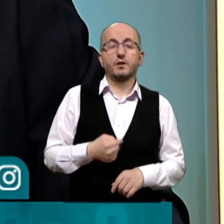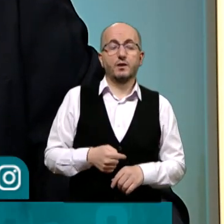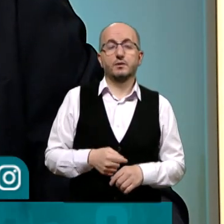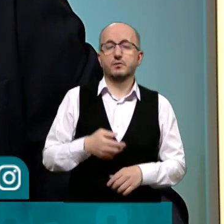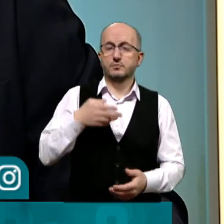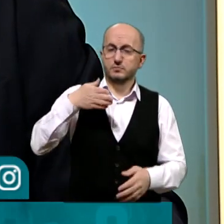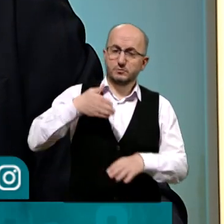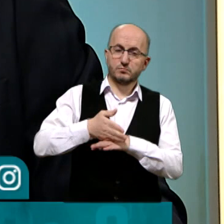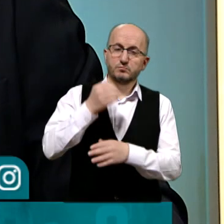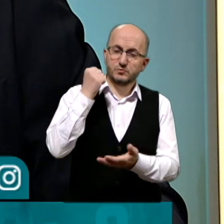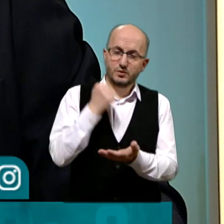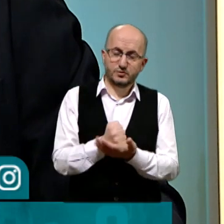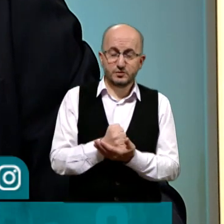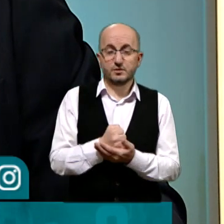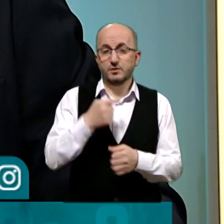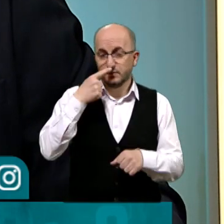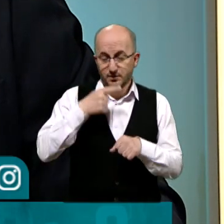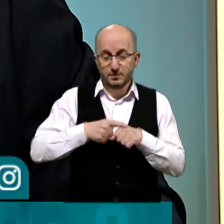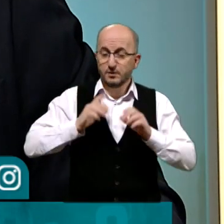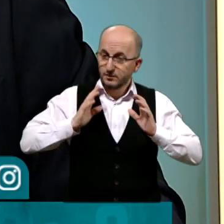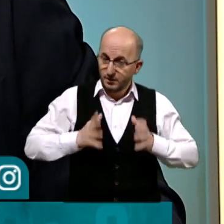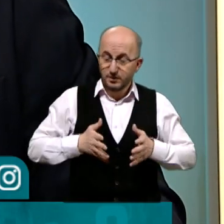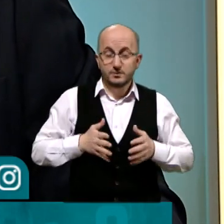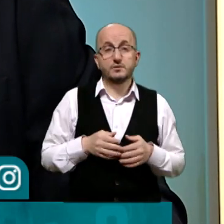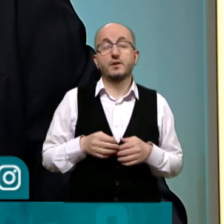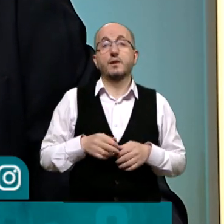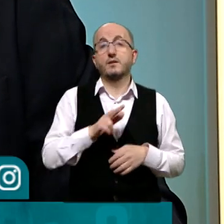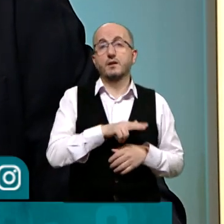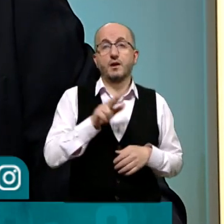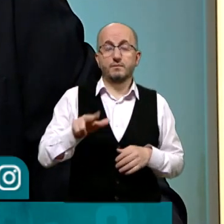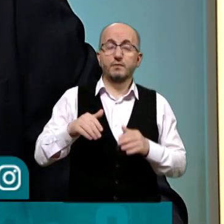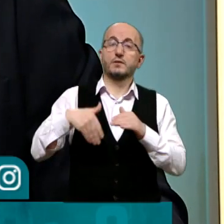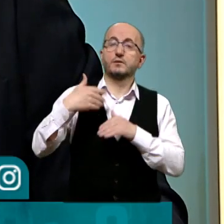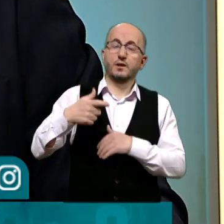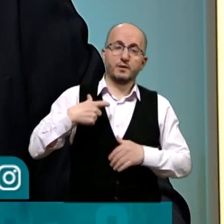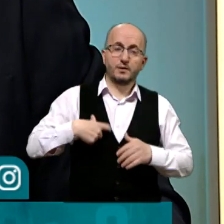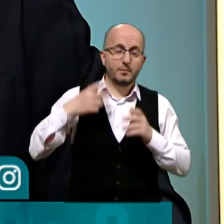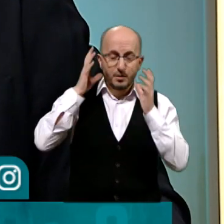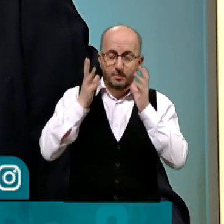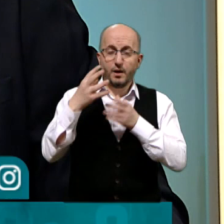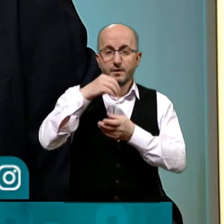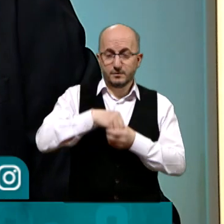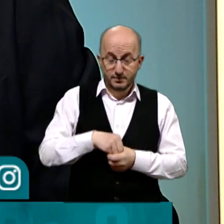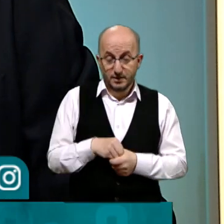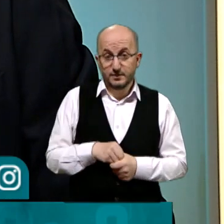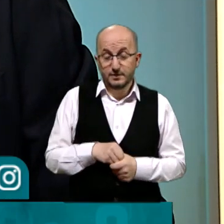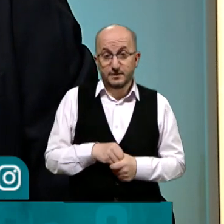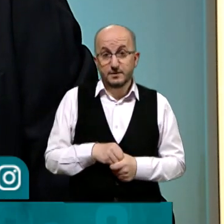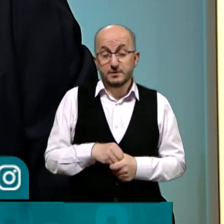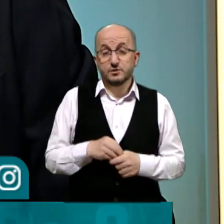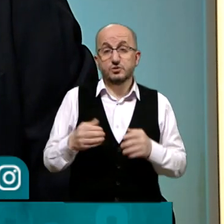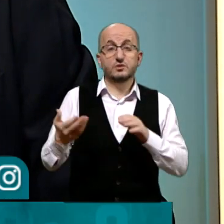tastı yık ederek İhya ederse uyarı teravih ve diğer nakli bana buraya gidelim İhya ederse